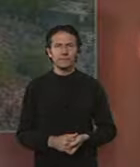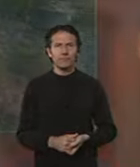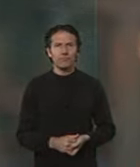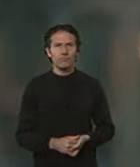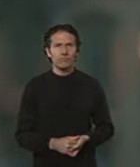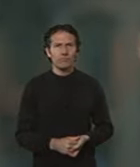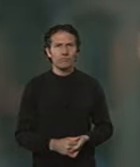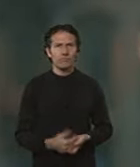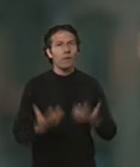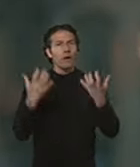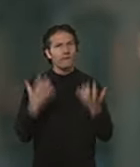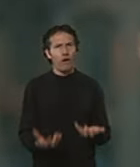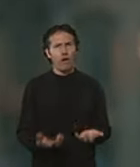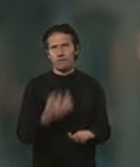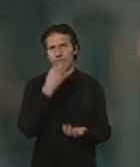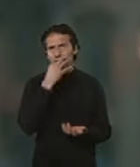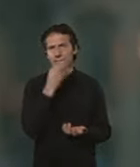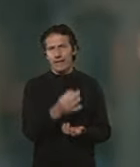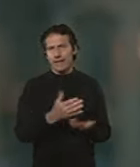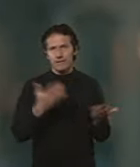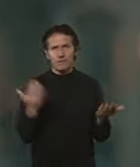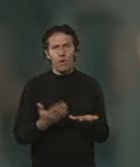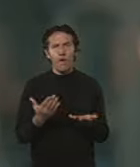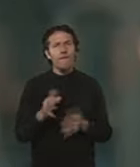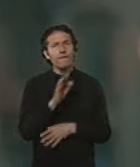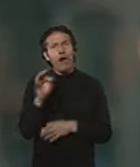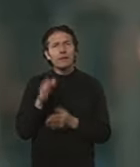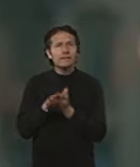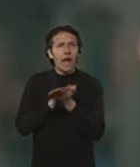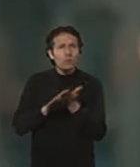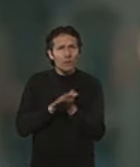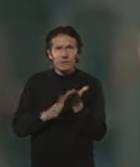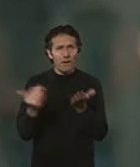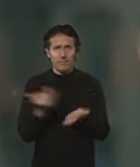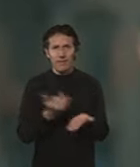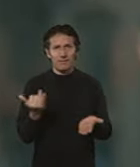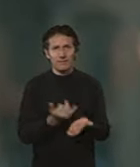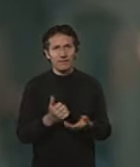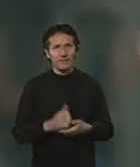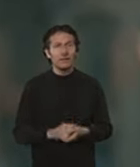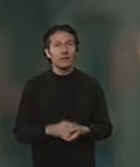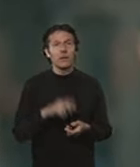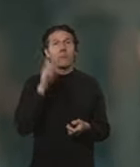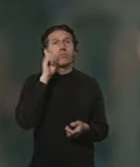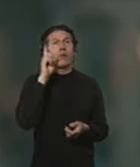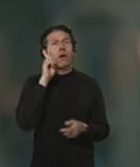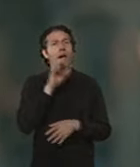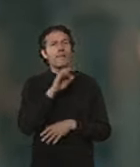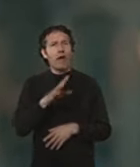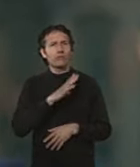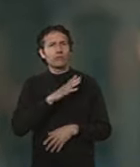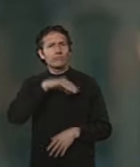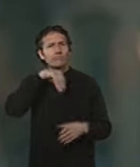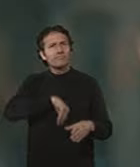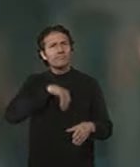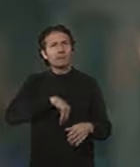je veux lui dire qu'elle n'a pas s'excuser parce que ce qu'elle possède la France